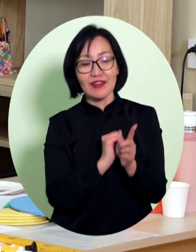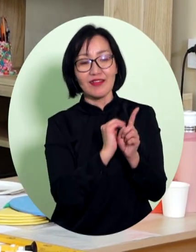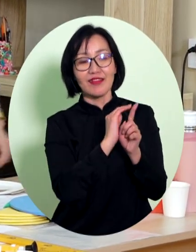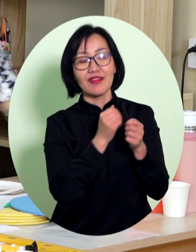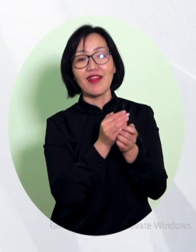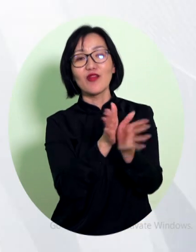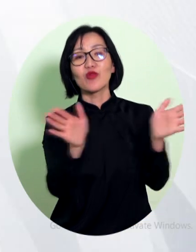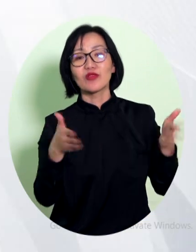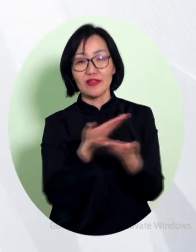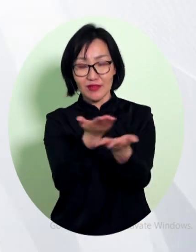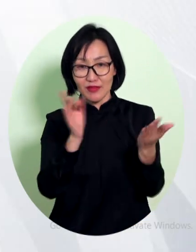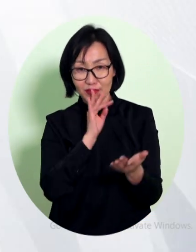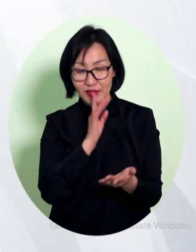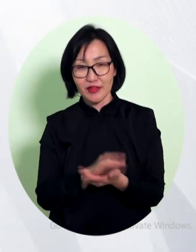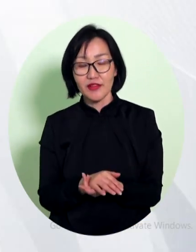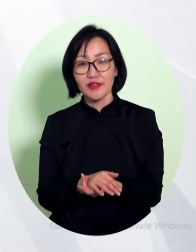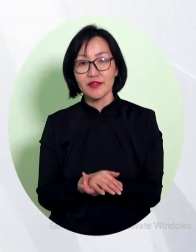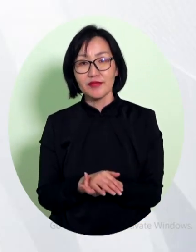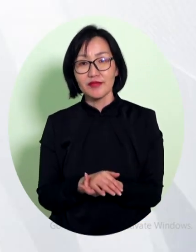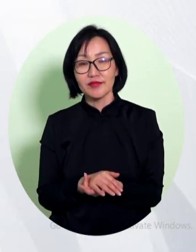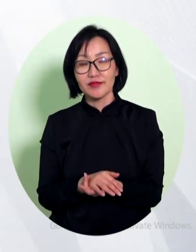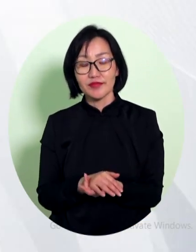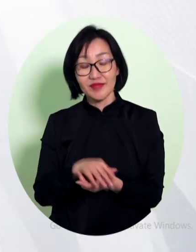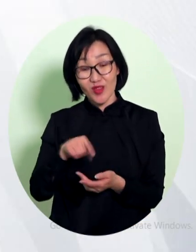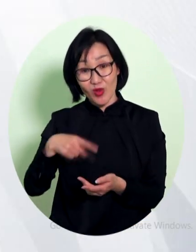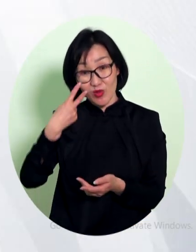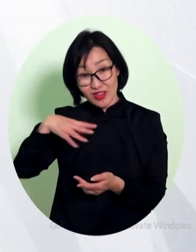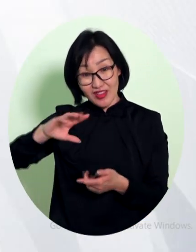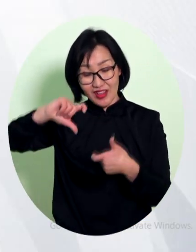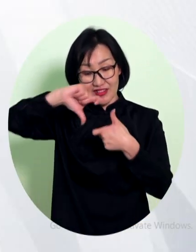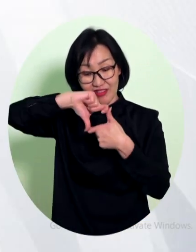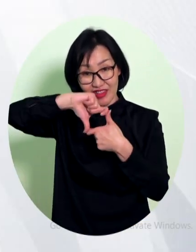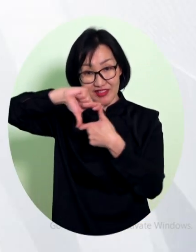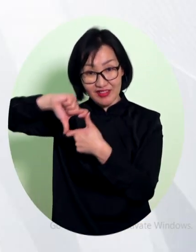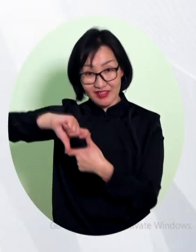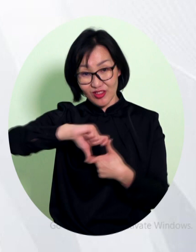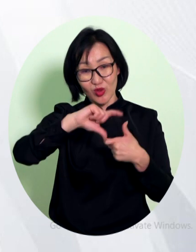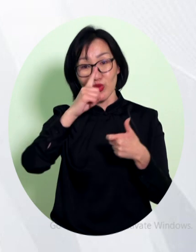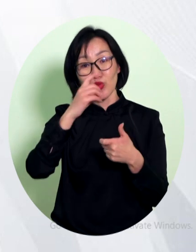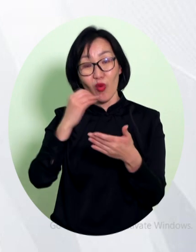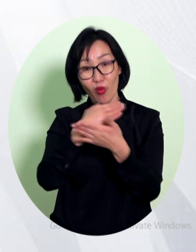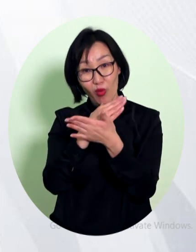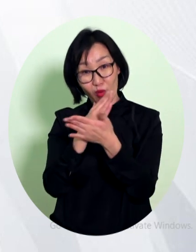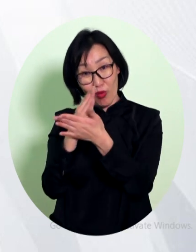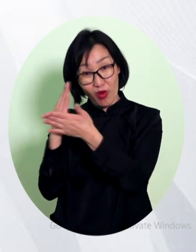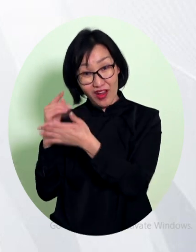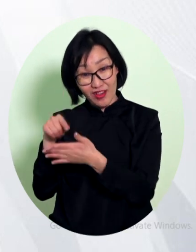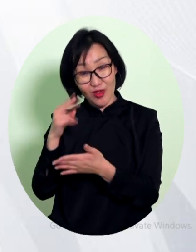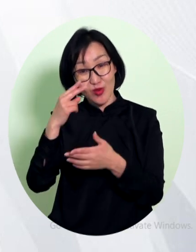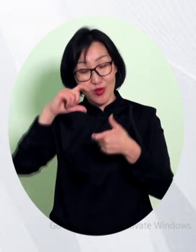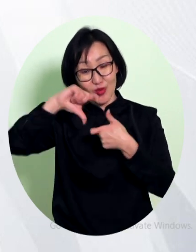үзье. За, бидний үүсэн квадратыг 100 тэнцвэр хэсэгт хуваасан